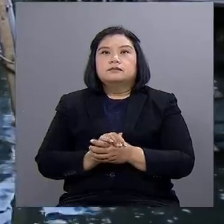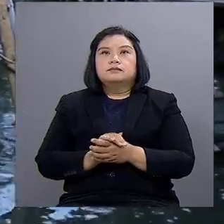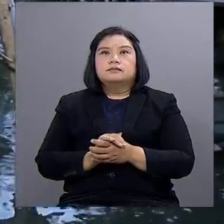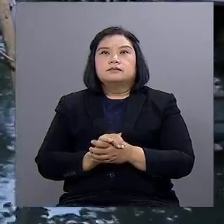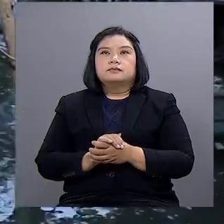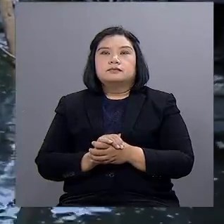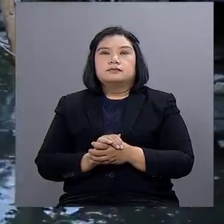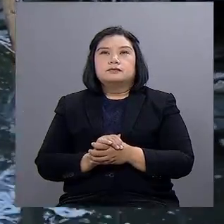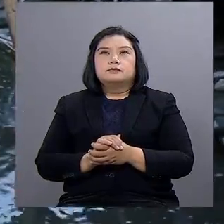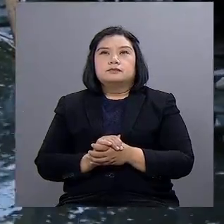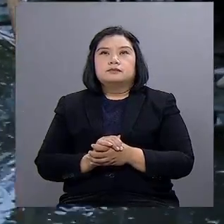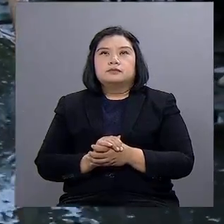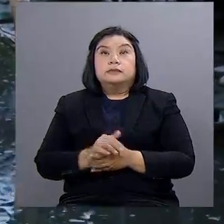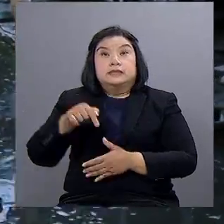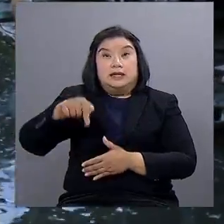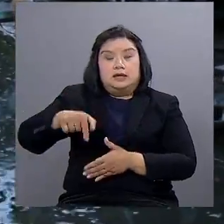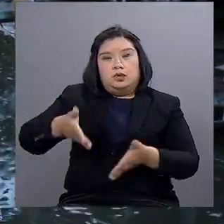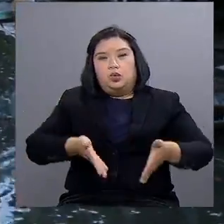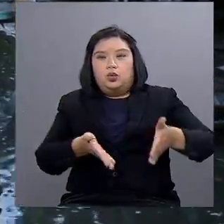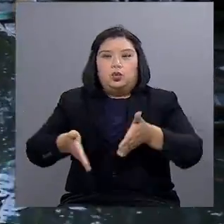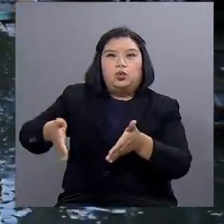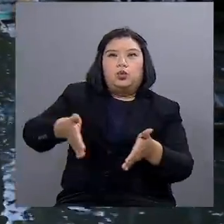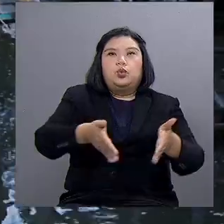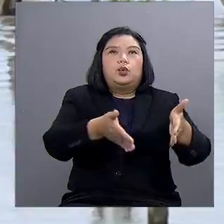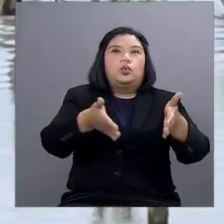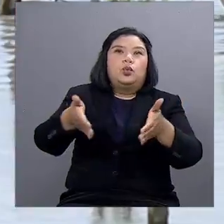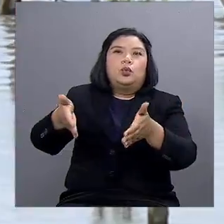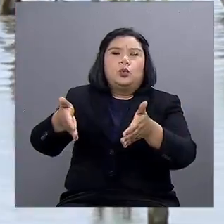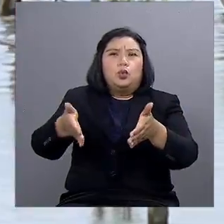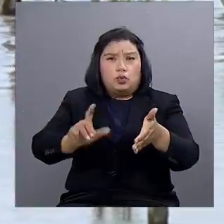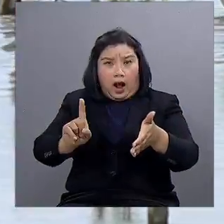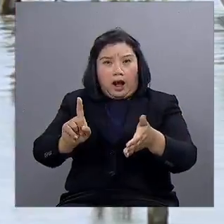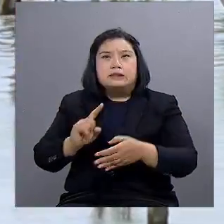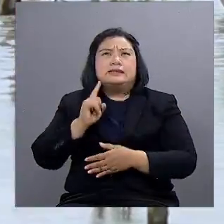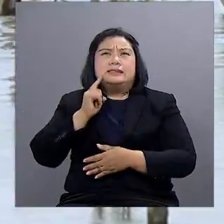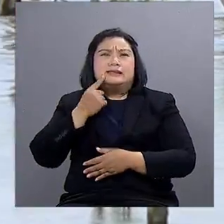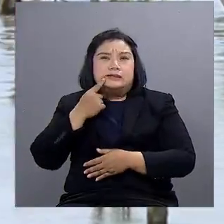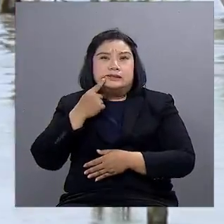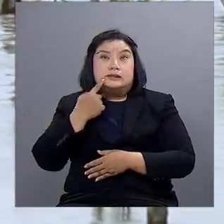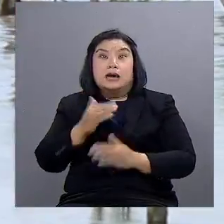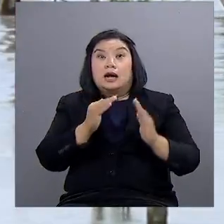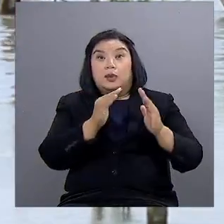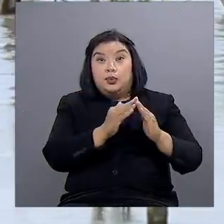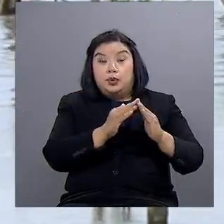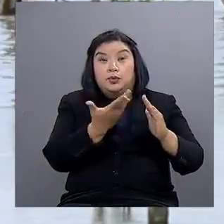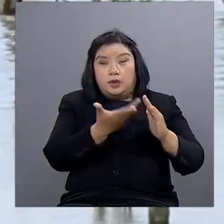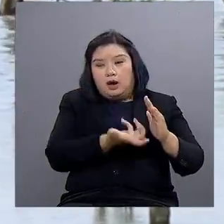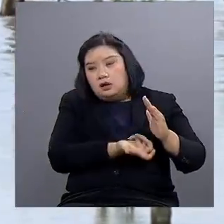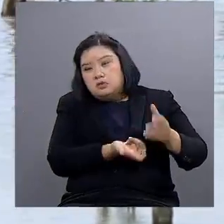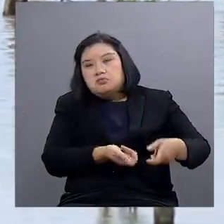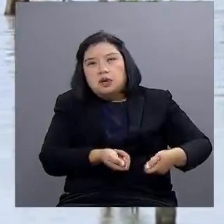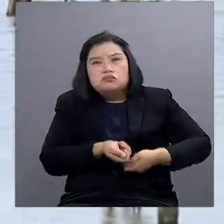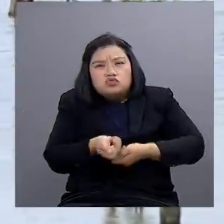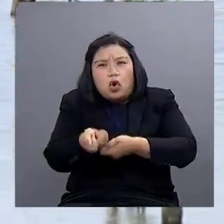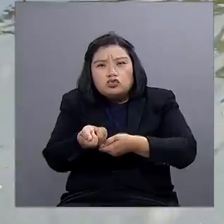การมีคลองจำนวนมากในหมู่บ้านนี้ก็เป็นเพราะว่าการขนเกลือออกจากยุ้งนั้นยังต้องใช้เรือโดยเรือเหล่านี้ส่วน